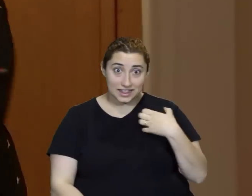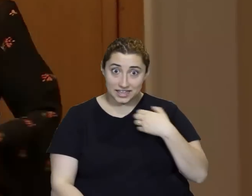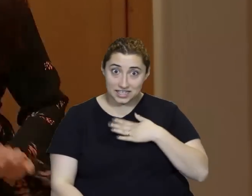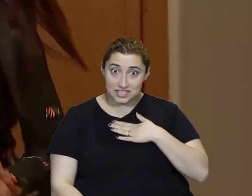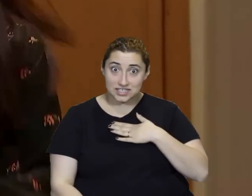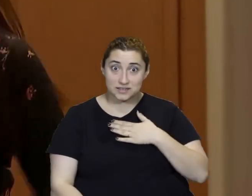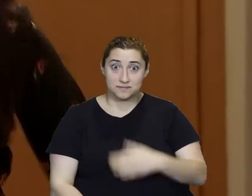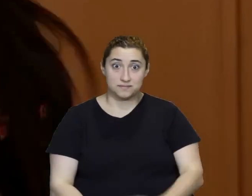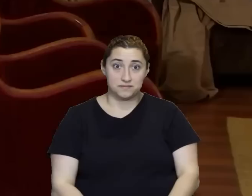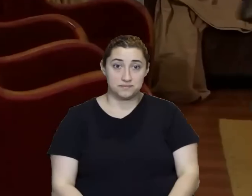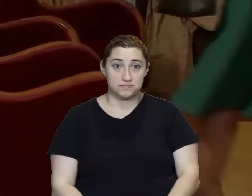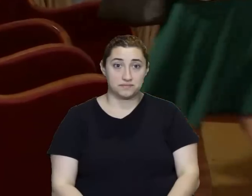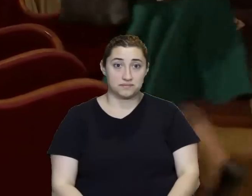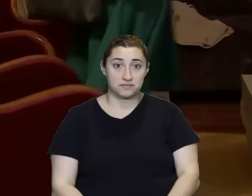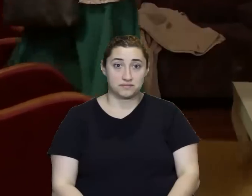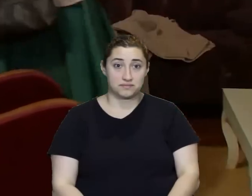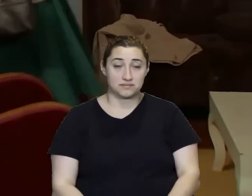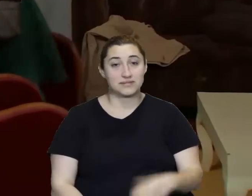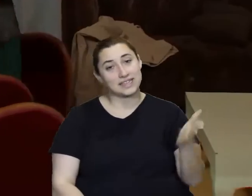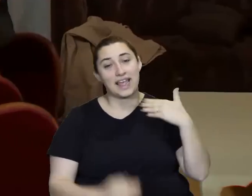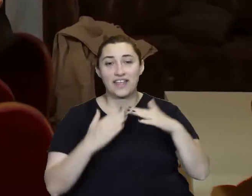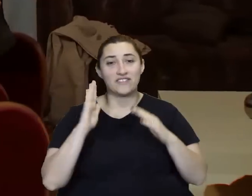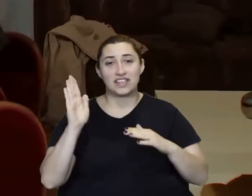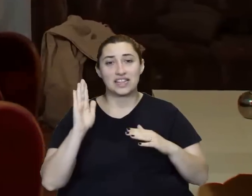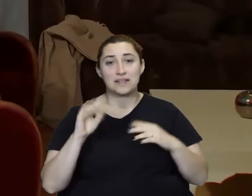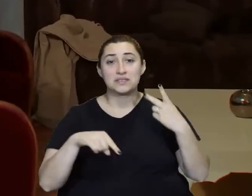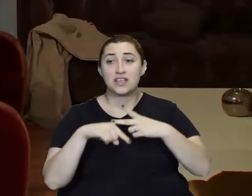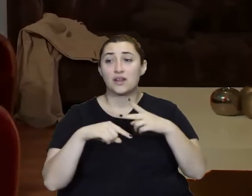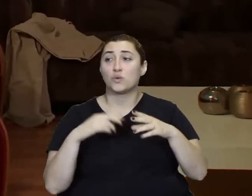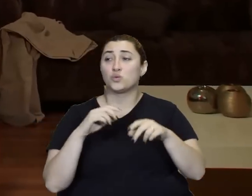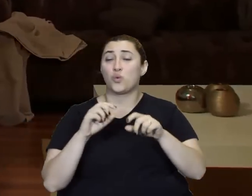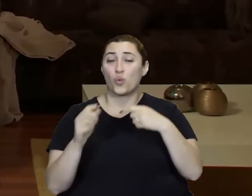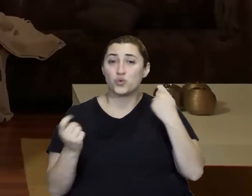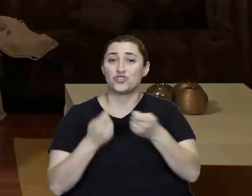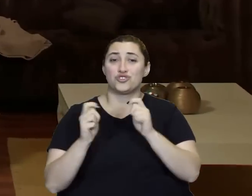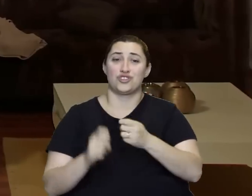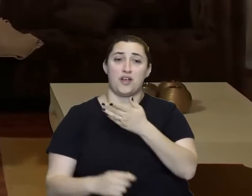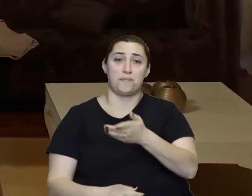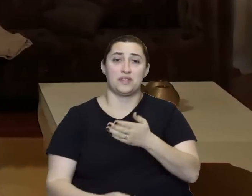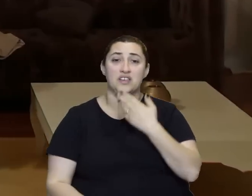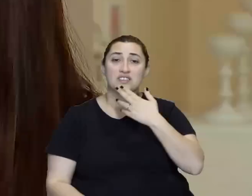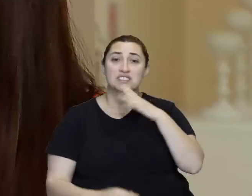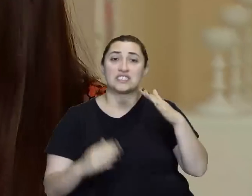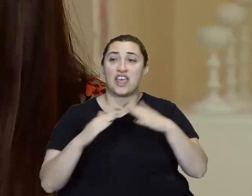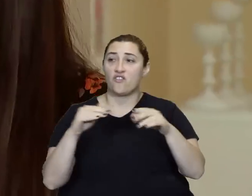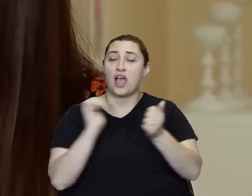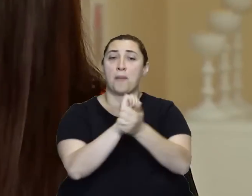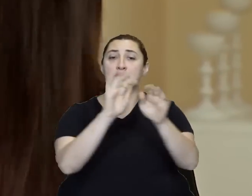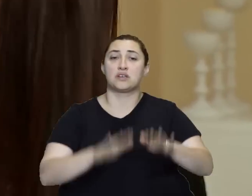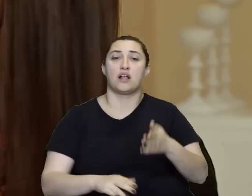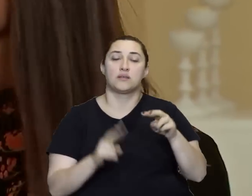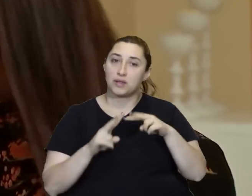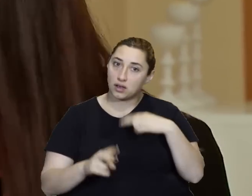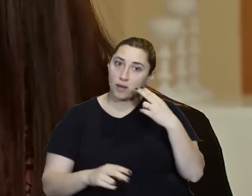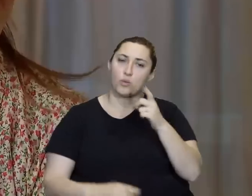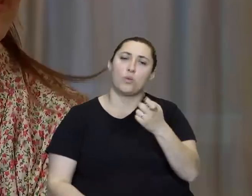Anneciğim. Yarı yoldan çevirdi Fikriye'yi. Hadi gel evimize gidelim. Zehra'ya çok yük olduk bugün. Kızcağızı evi hapsettik hadi.